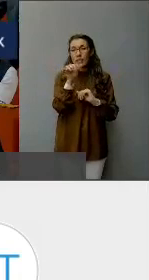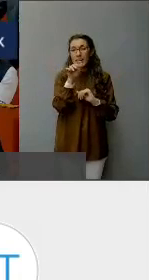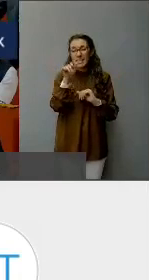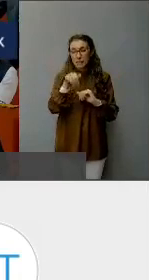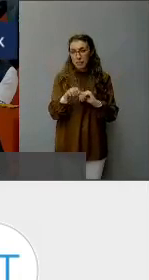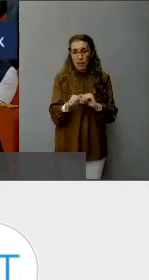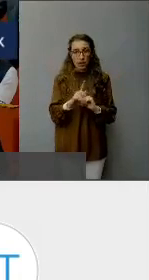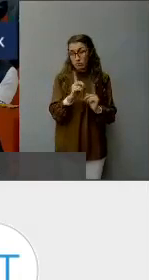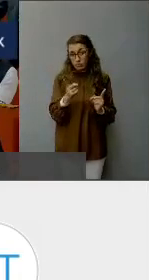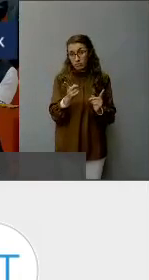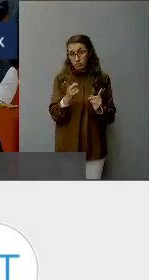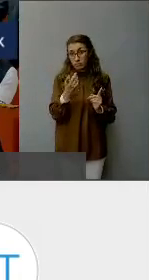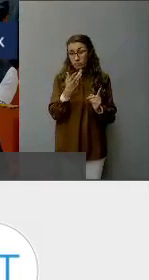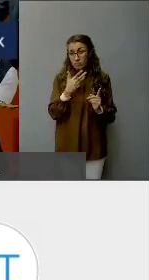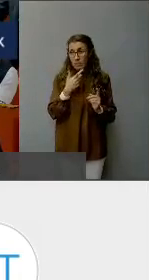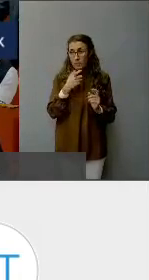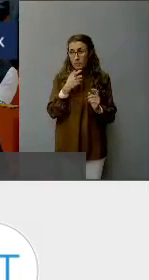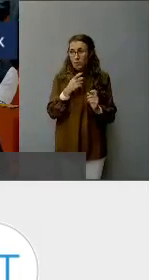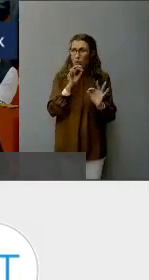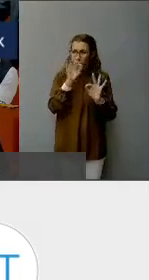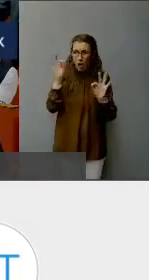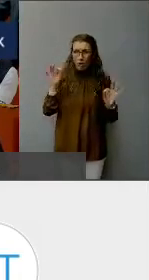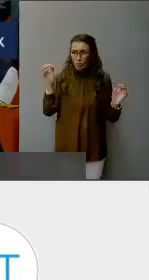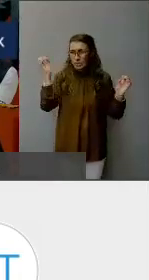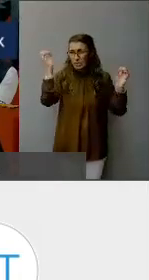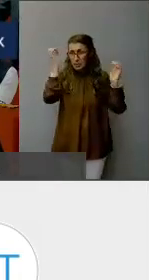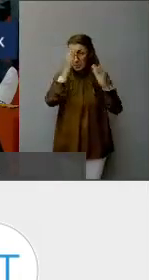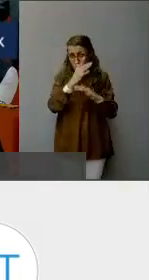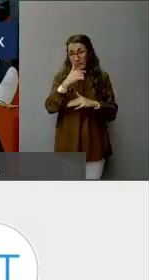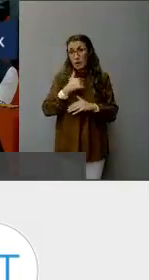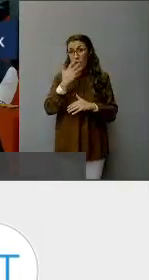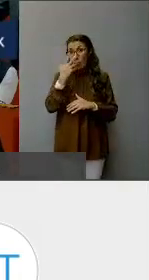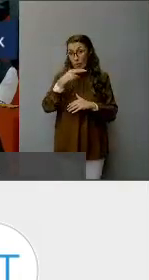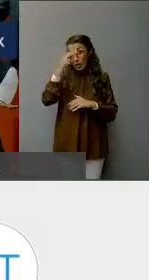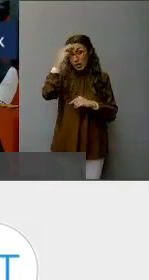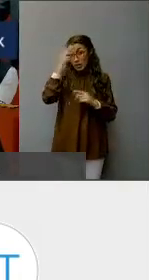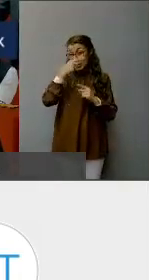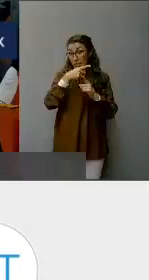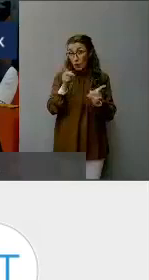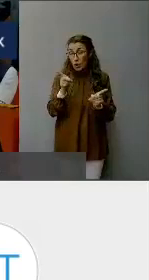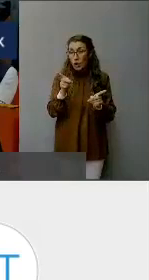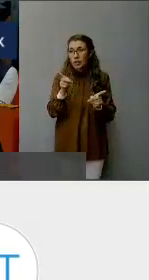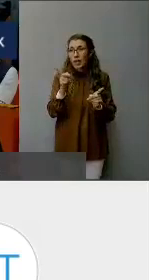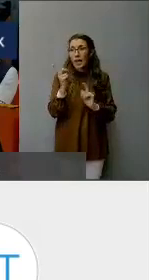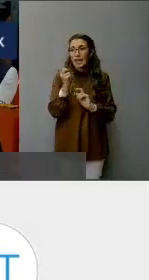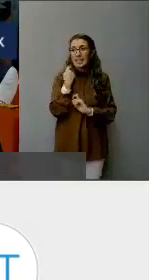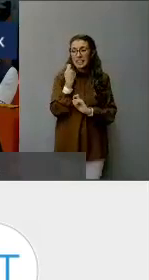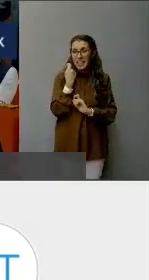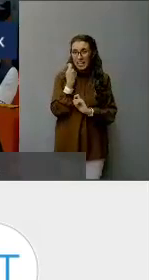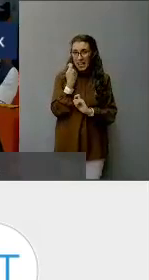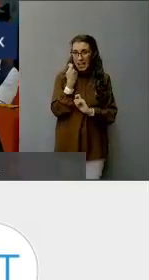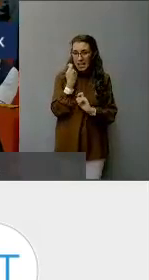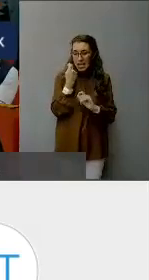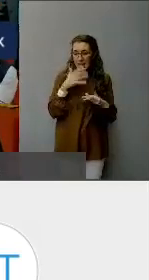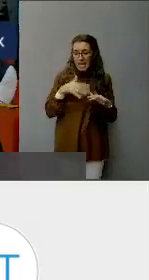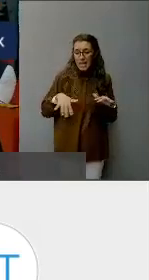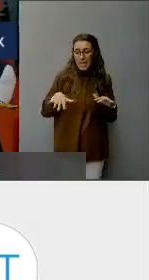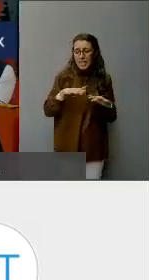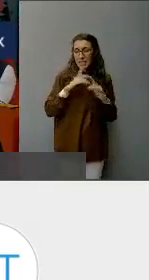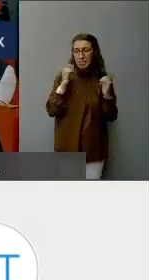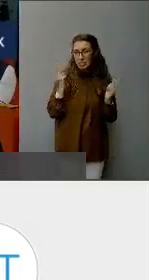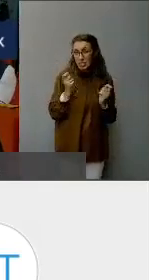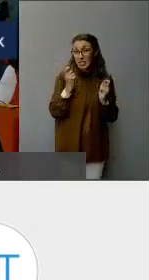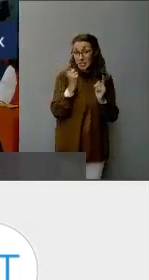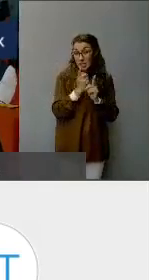sfugge e vorrei riportarlo qua in questa occasione è che l'interesse generale di quel luogo diventa anche